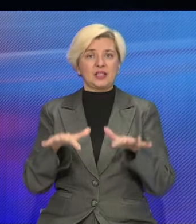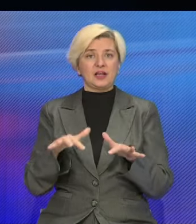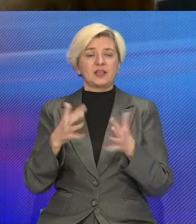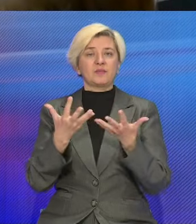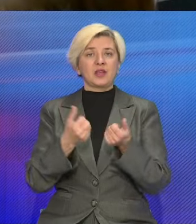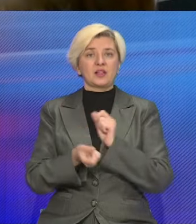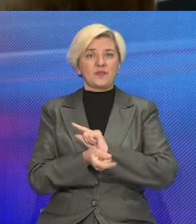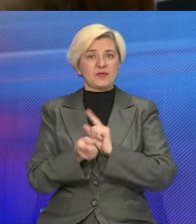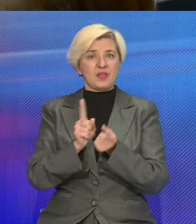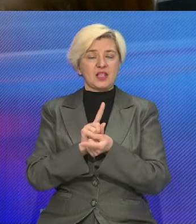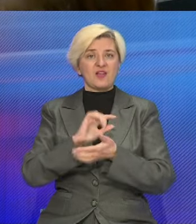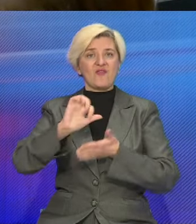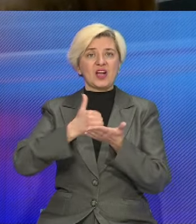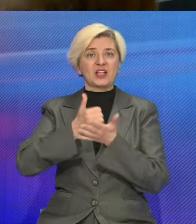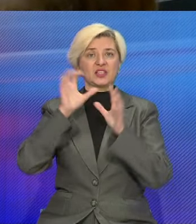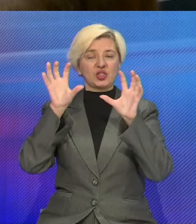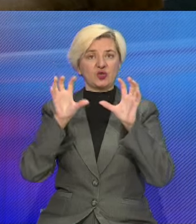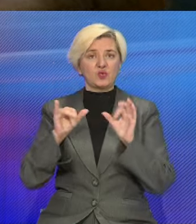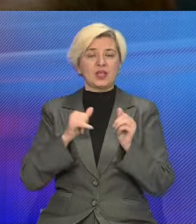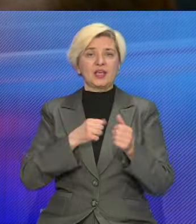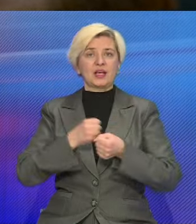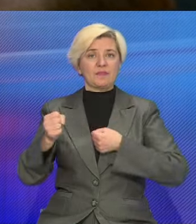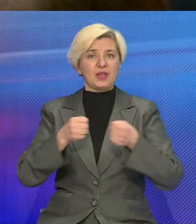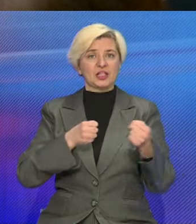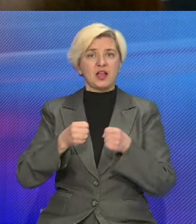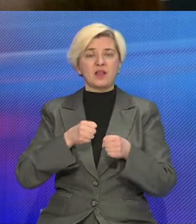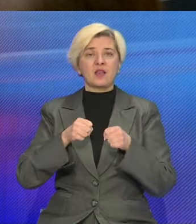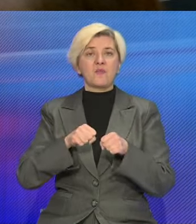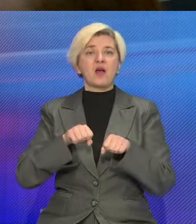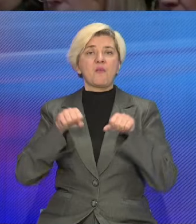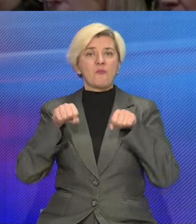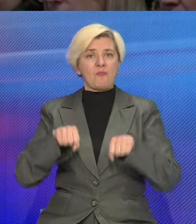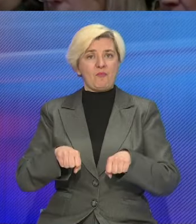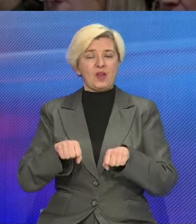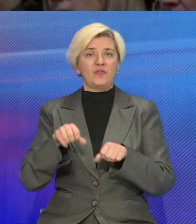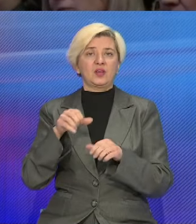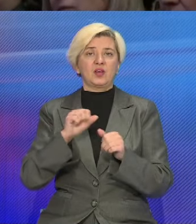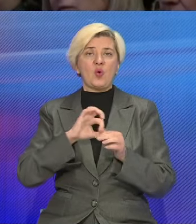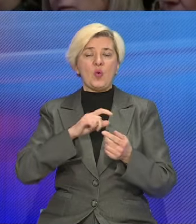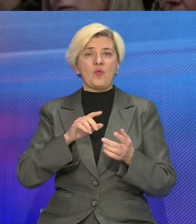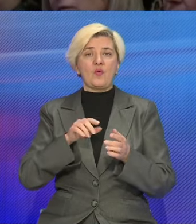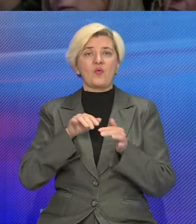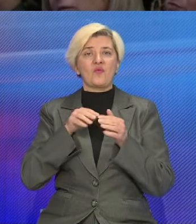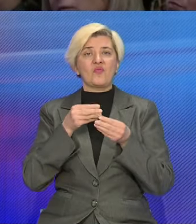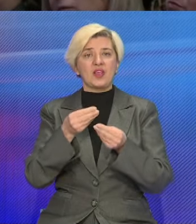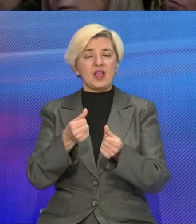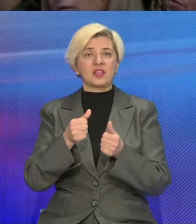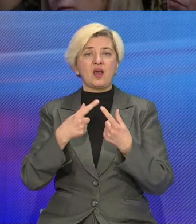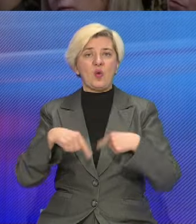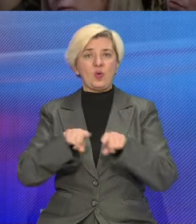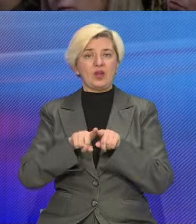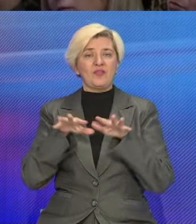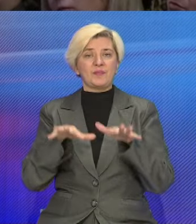наступним переразмеркаванням полномодствів, ролі органів місцівського самокерування узросла яшча більш. Тому так важна, як